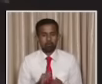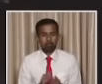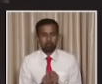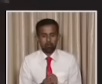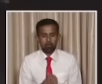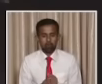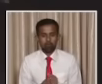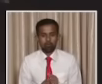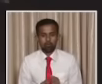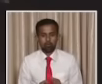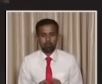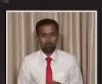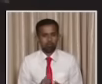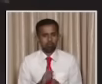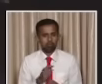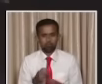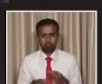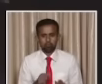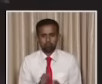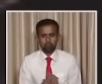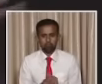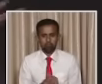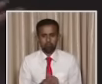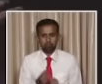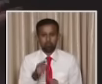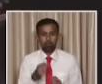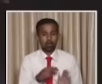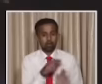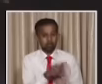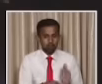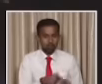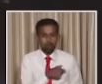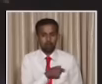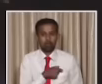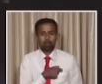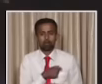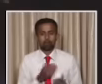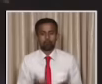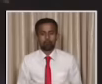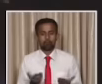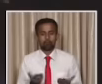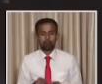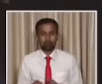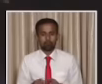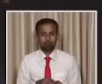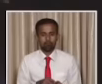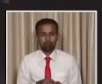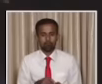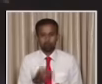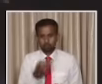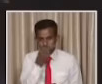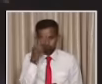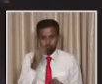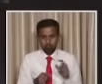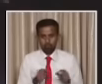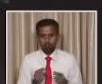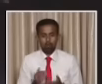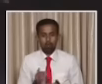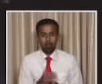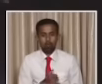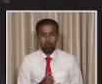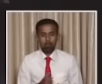කරන්න අවශ්‍ය වෙයි මේ සම්ප්‍රදාය වෙනස් කරලා ඔබතුමා ජාතික නායකයෙක් වෙන්න ජාතික නායකයෙක් විදියට මේ රටේ දමිළ ජනතාව සියලු